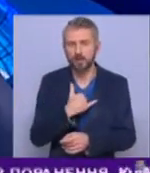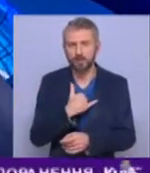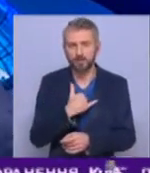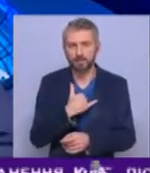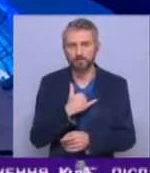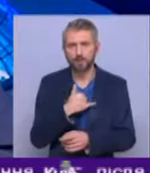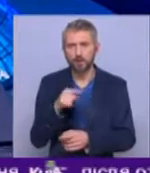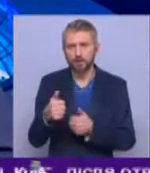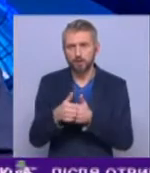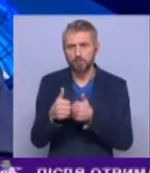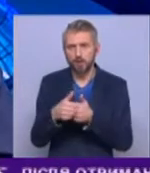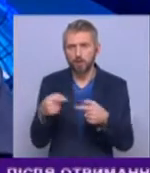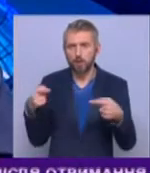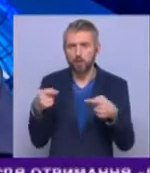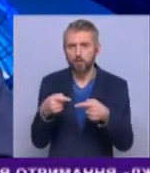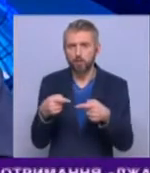нас, а тут неподалік на розі